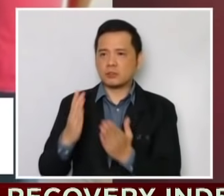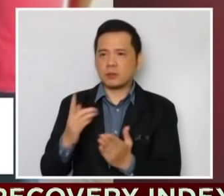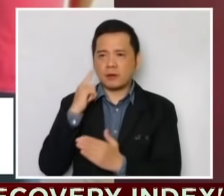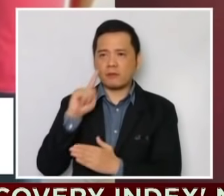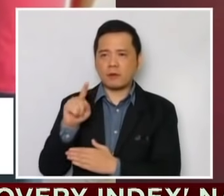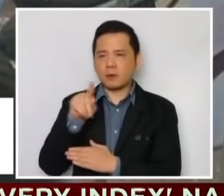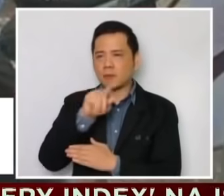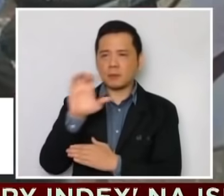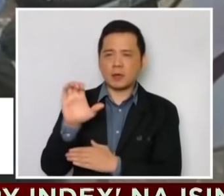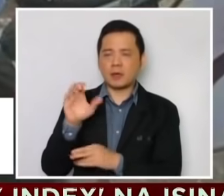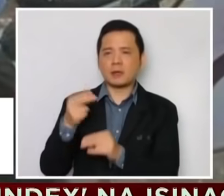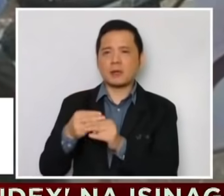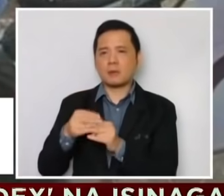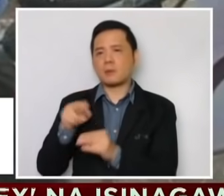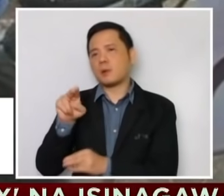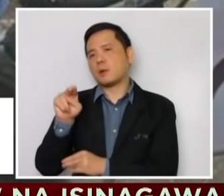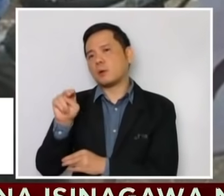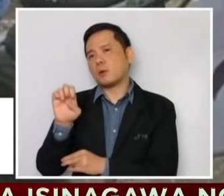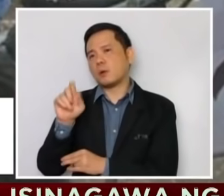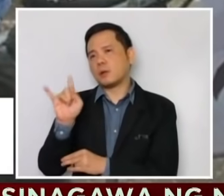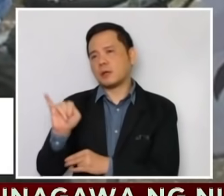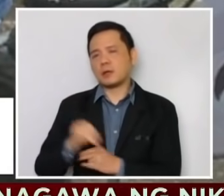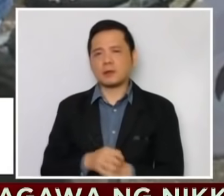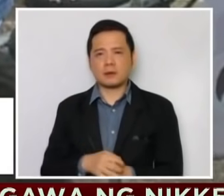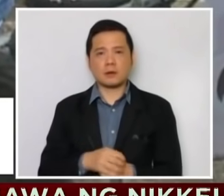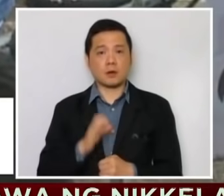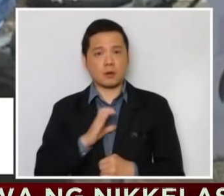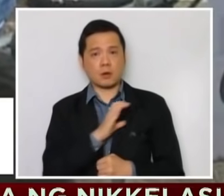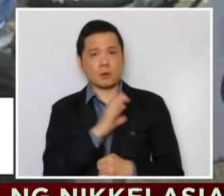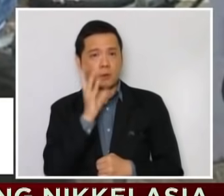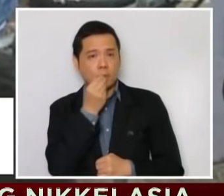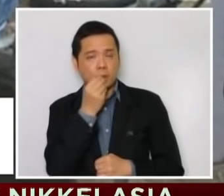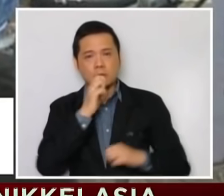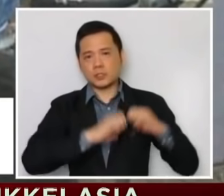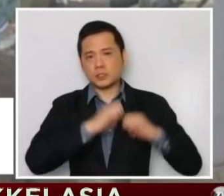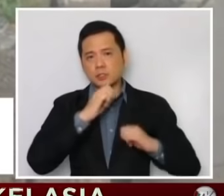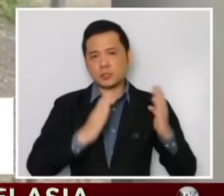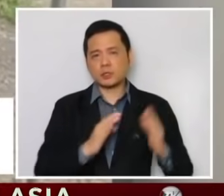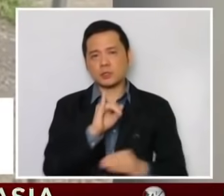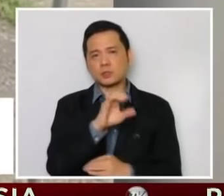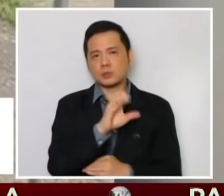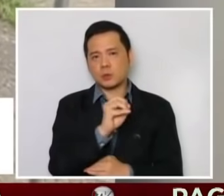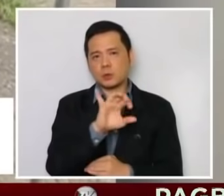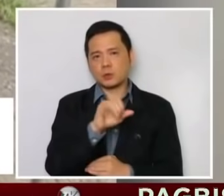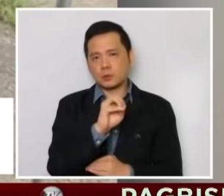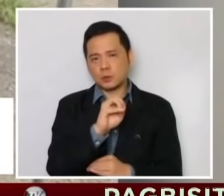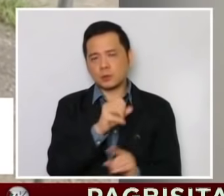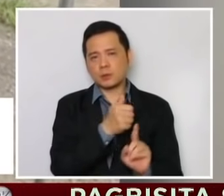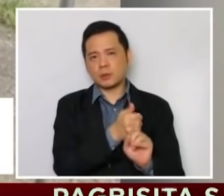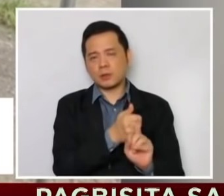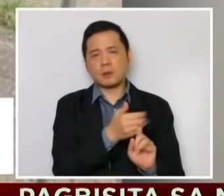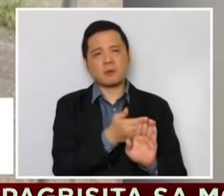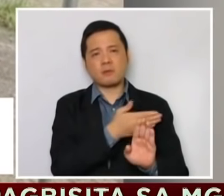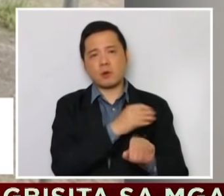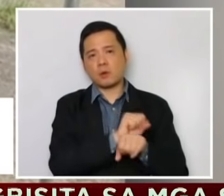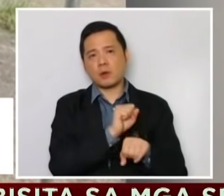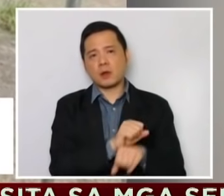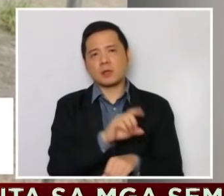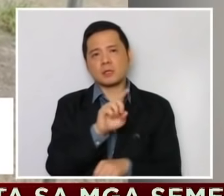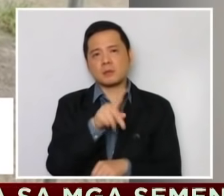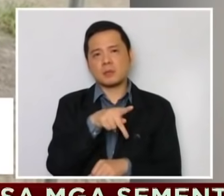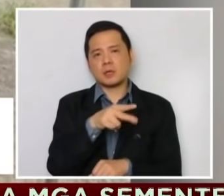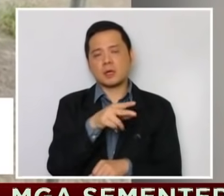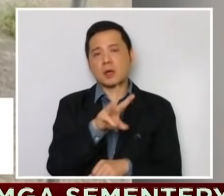Noli Lecano. Tatakbo rin kongresista si Engineer Jojo Melgar na dating DPWH District Director